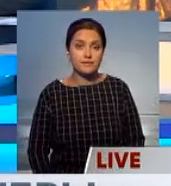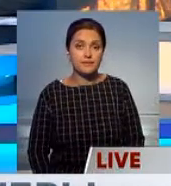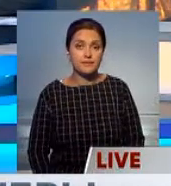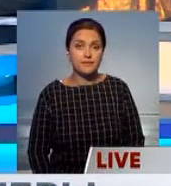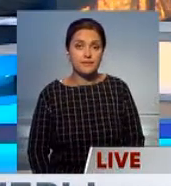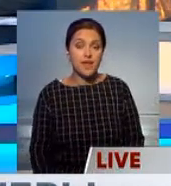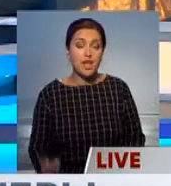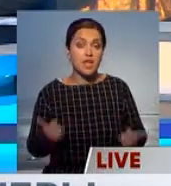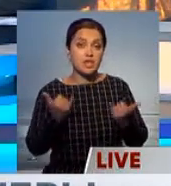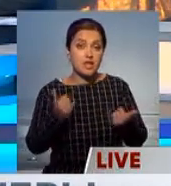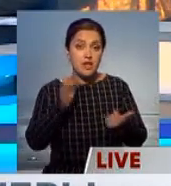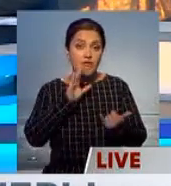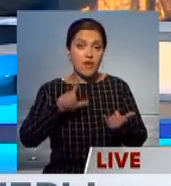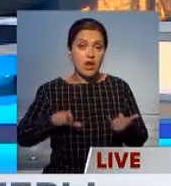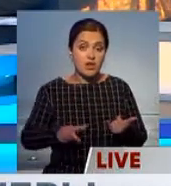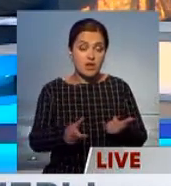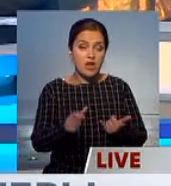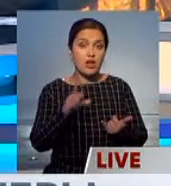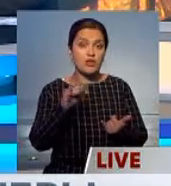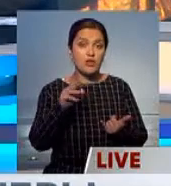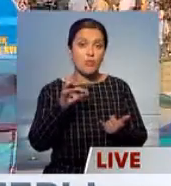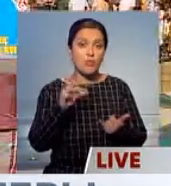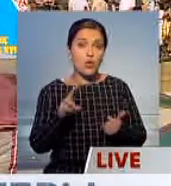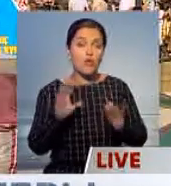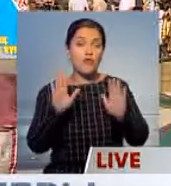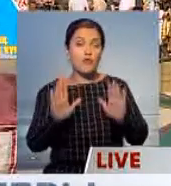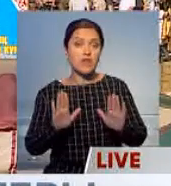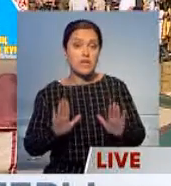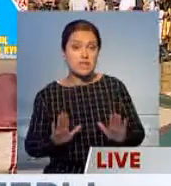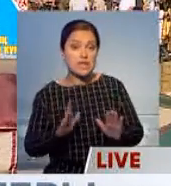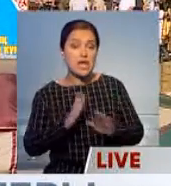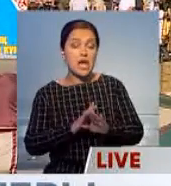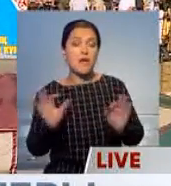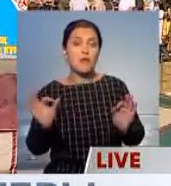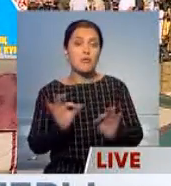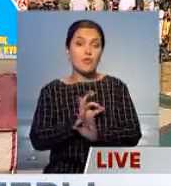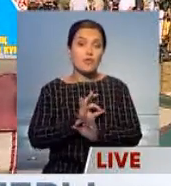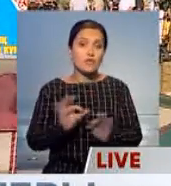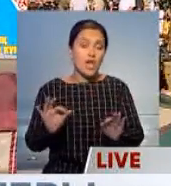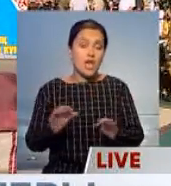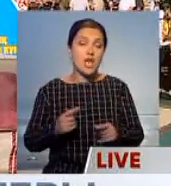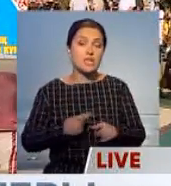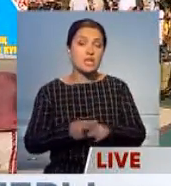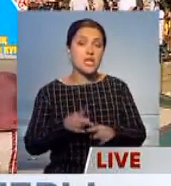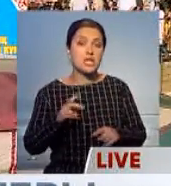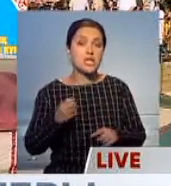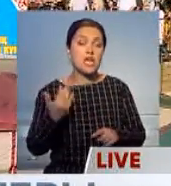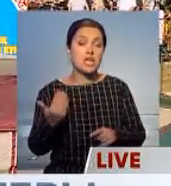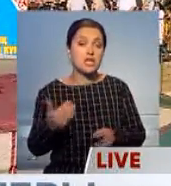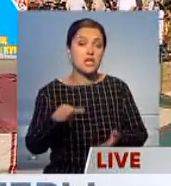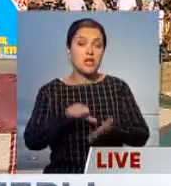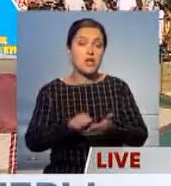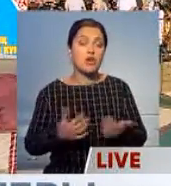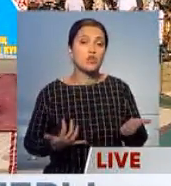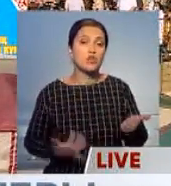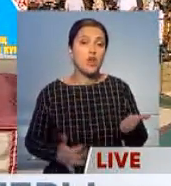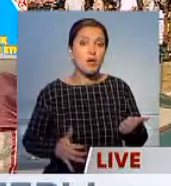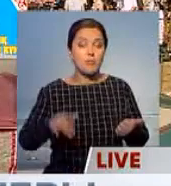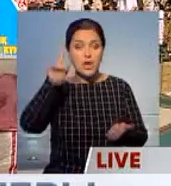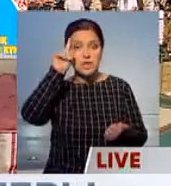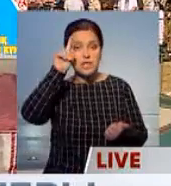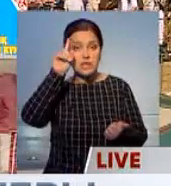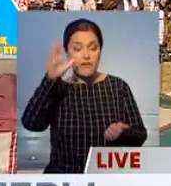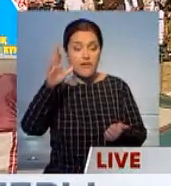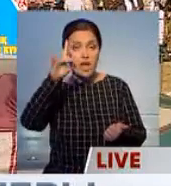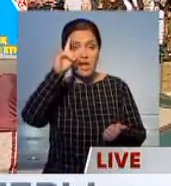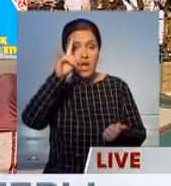Вот сейчас на берегу Тобола проходит выставка национальных музыкальных инструментов. На ней представлены домбры известных